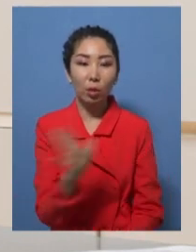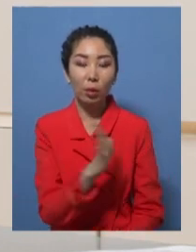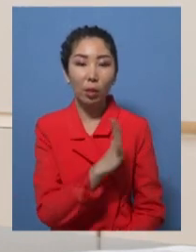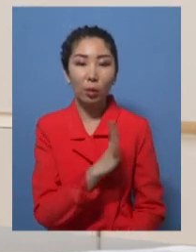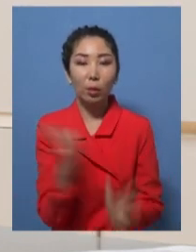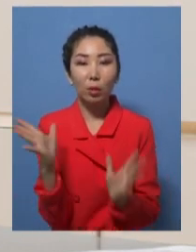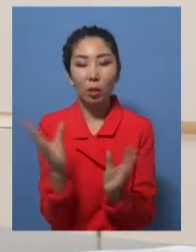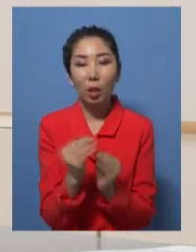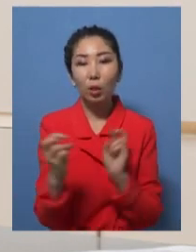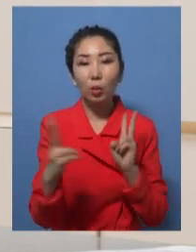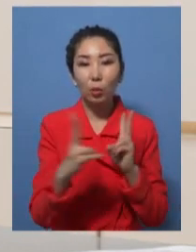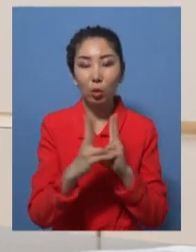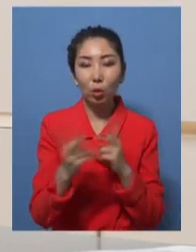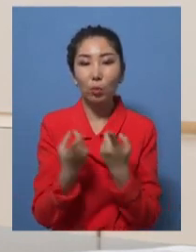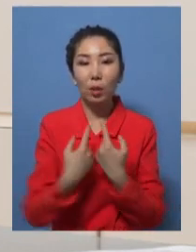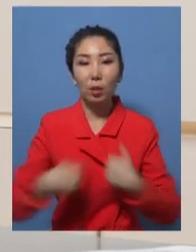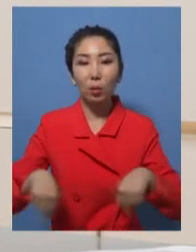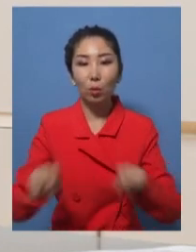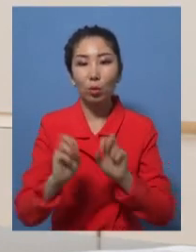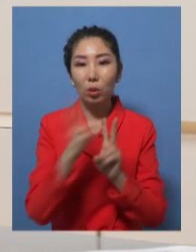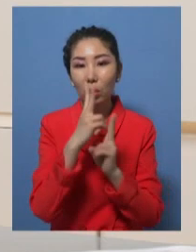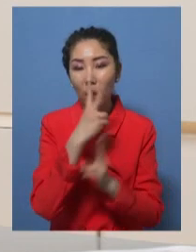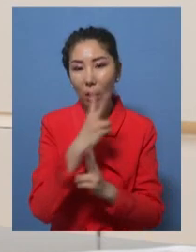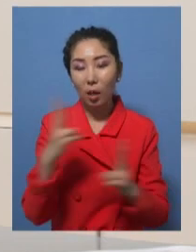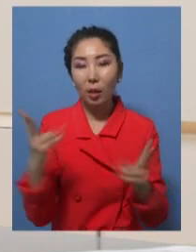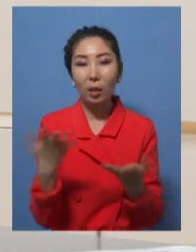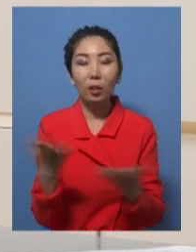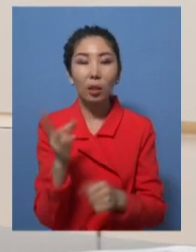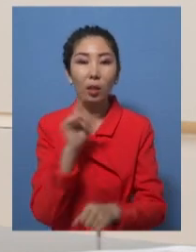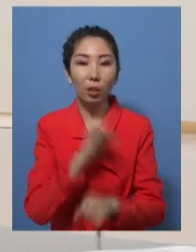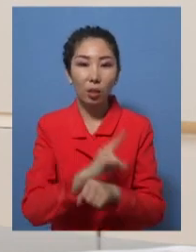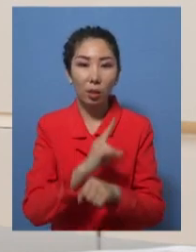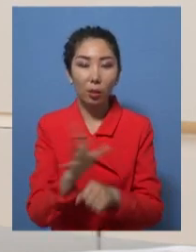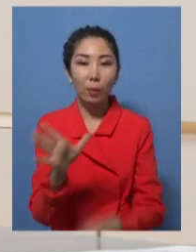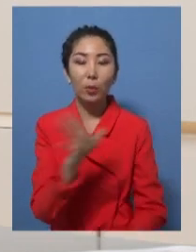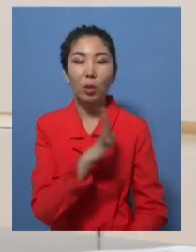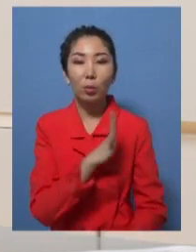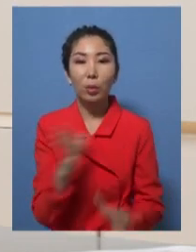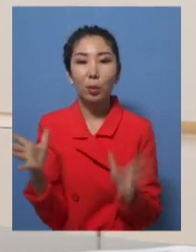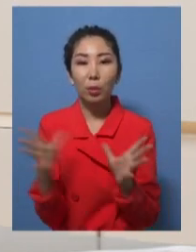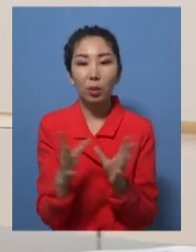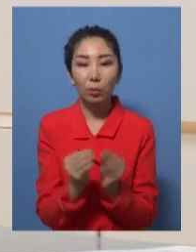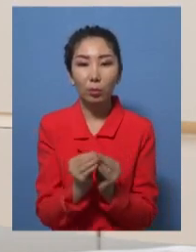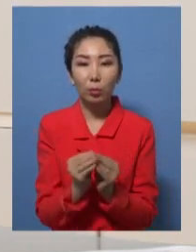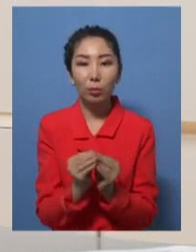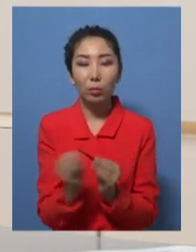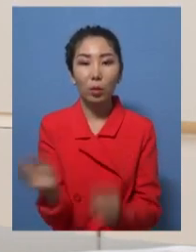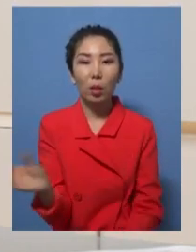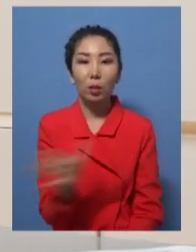жаңағы кездесулер ұйымдастырдық, көрсеттік, алаяқты қалай жасалуы мүмкін. Соның арқасында енді